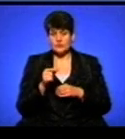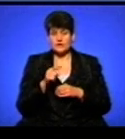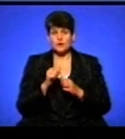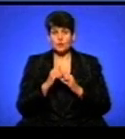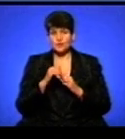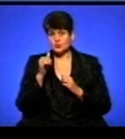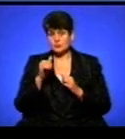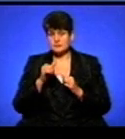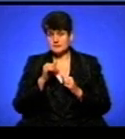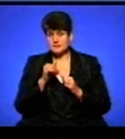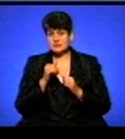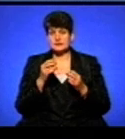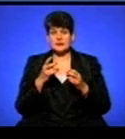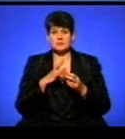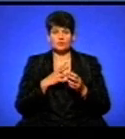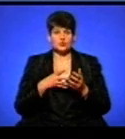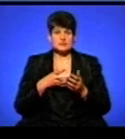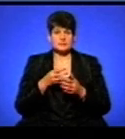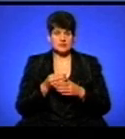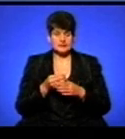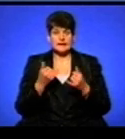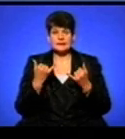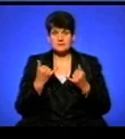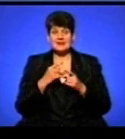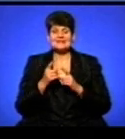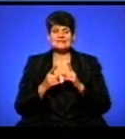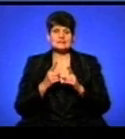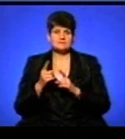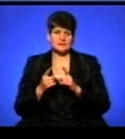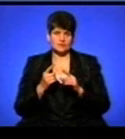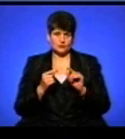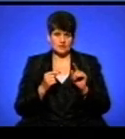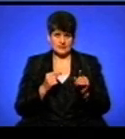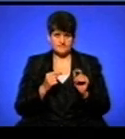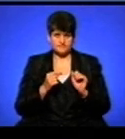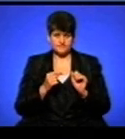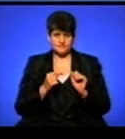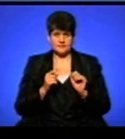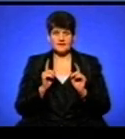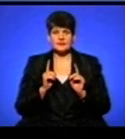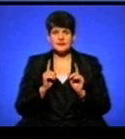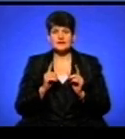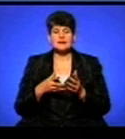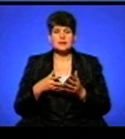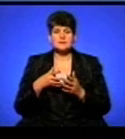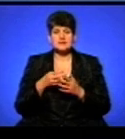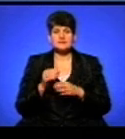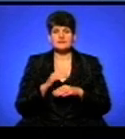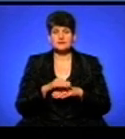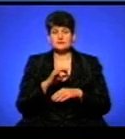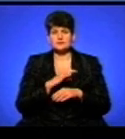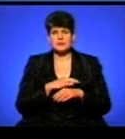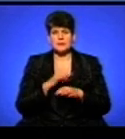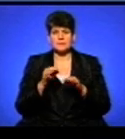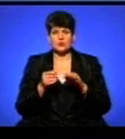щомісяця треба було її заплатити. Тепер змінено те, що тільки платиться фактичне використання